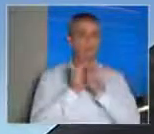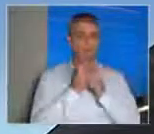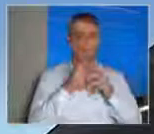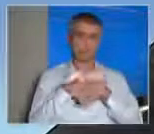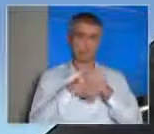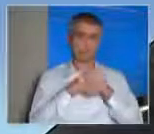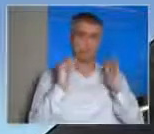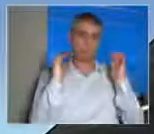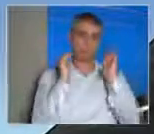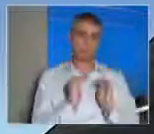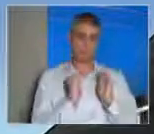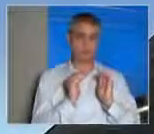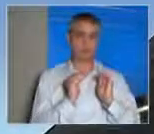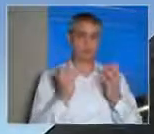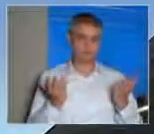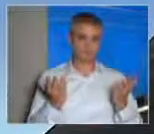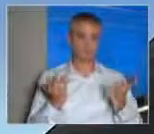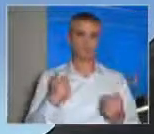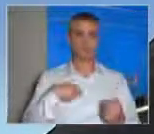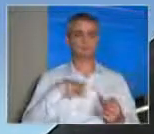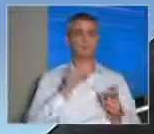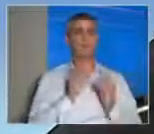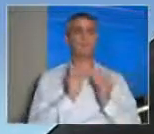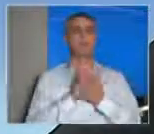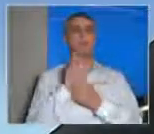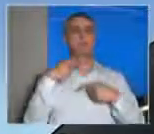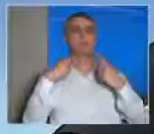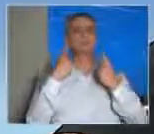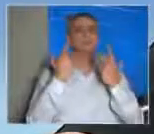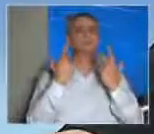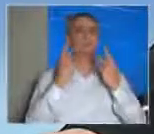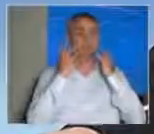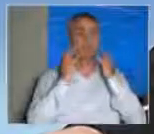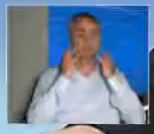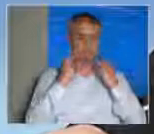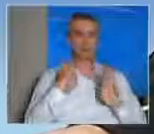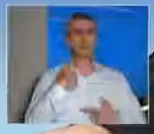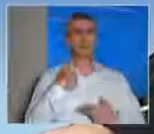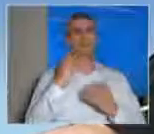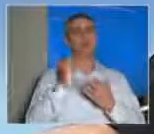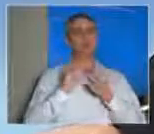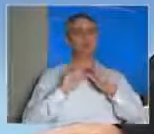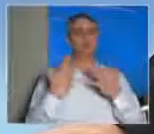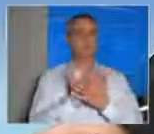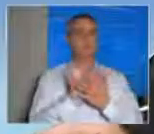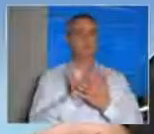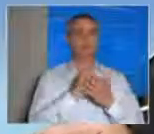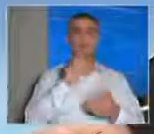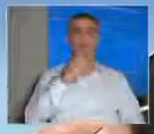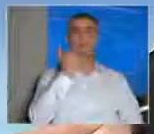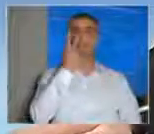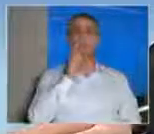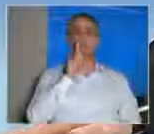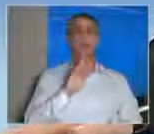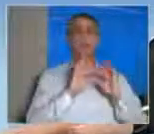יש קצת פחות. בכל מקרה, אנחנו עם 11 ימים לספירת העומר, ואנחנו עם כותרות הבוקר הזה. הכנסת ה-21 יצאה